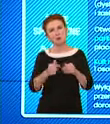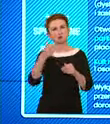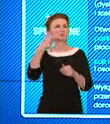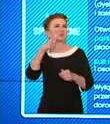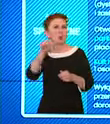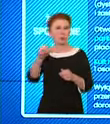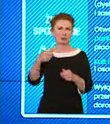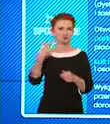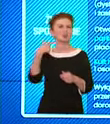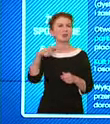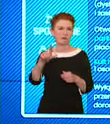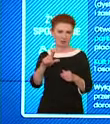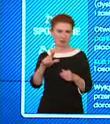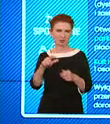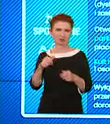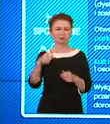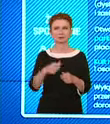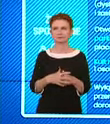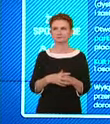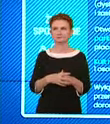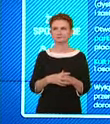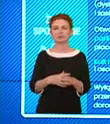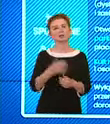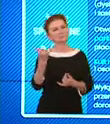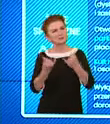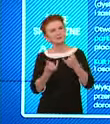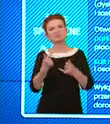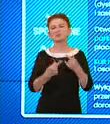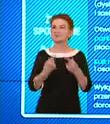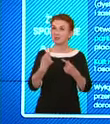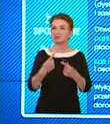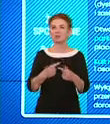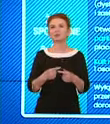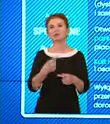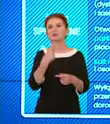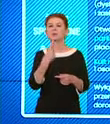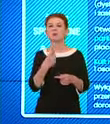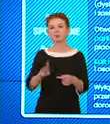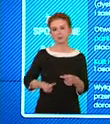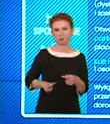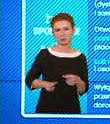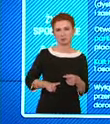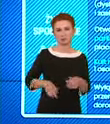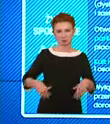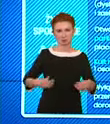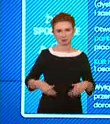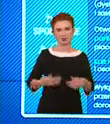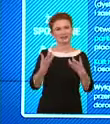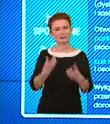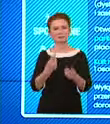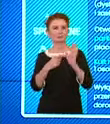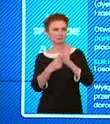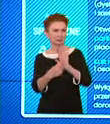dwa, w zależności od pewnych kryteriów, o których za chwilę bardziej szczegółowo powie minister Szumowski, chcemy przedstawiać też kolejne